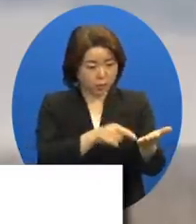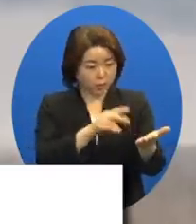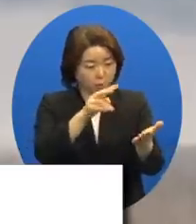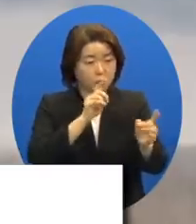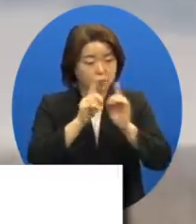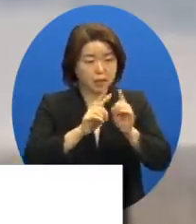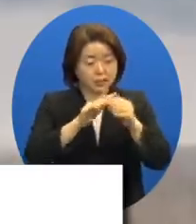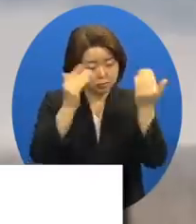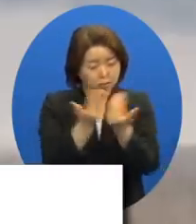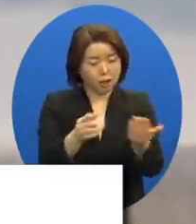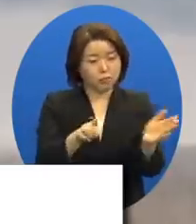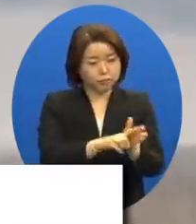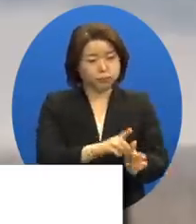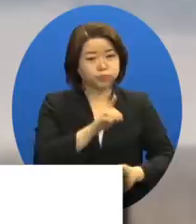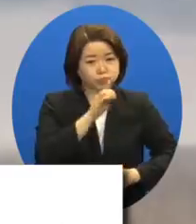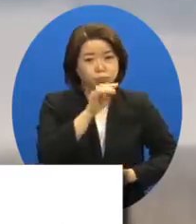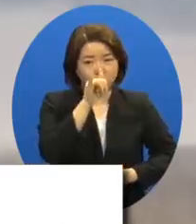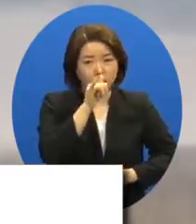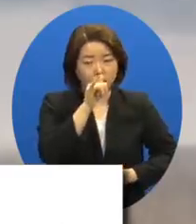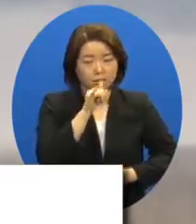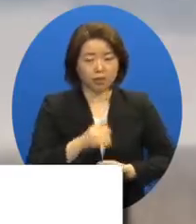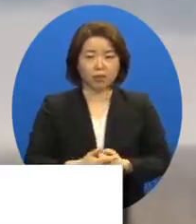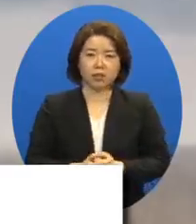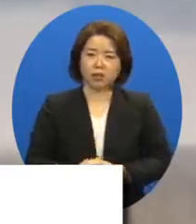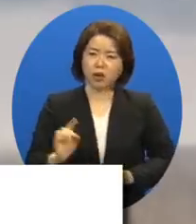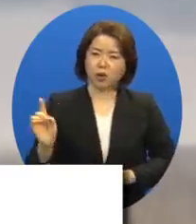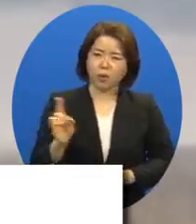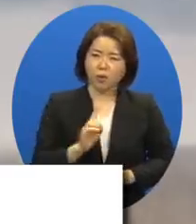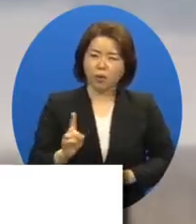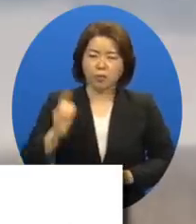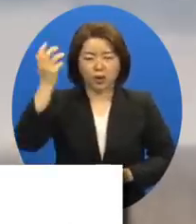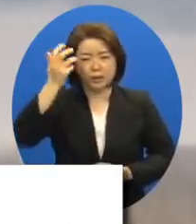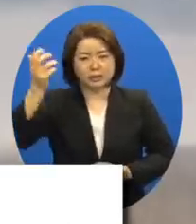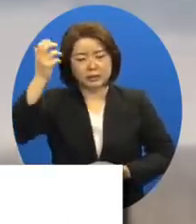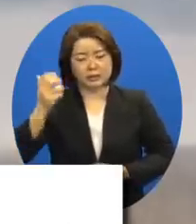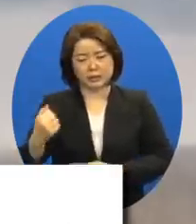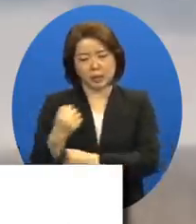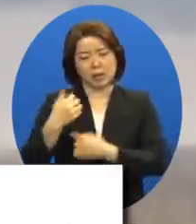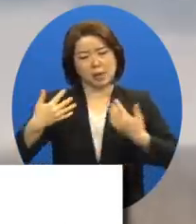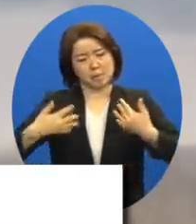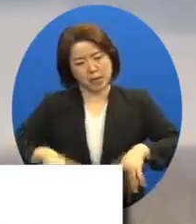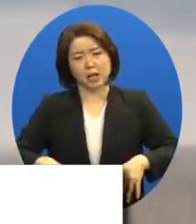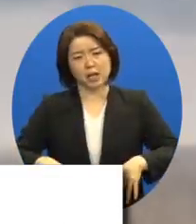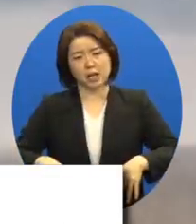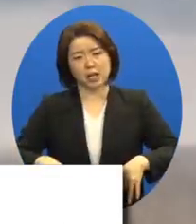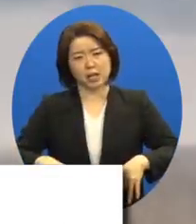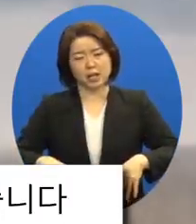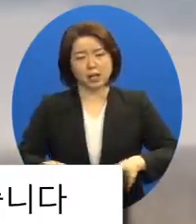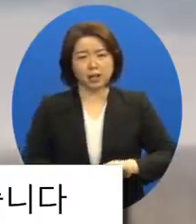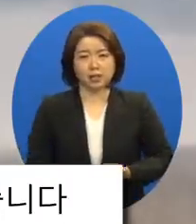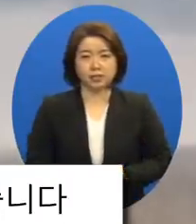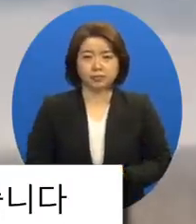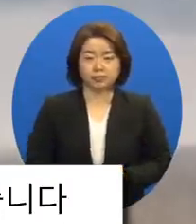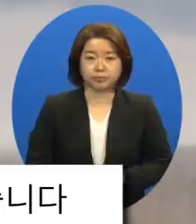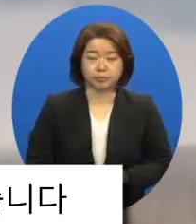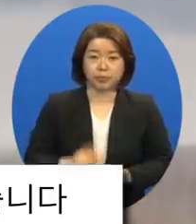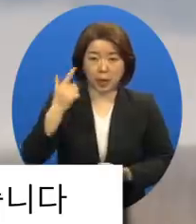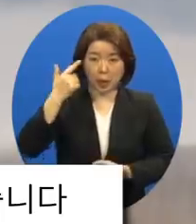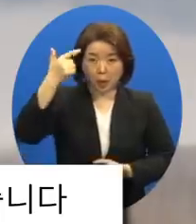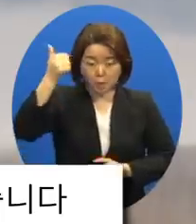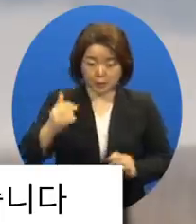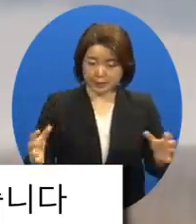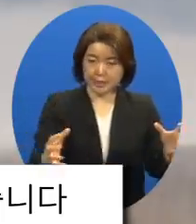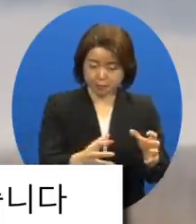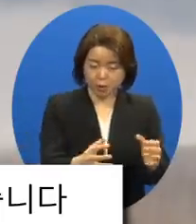믿는다 면서도 어쩌면 그렇게 영적으로 무기력 가지요 목사님들 모임에서